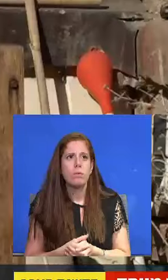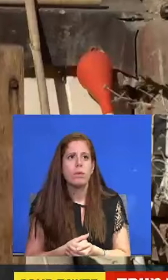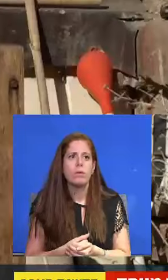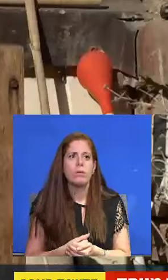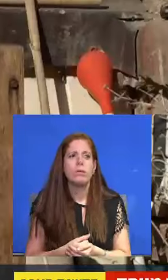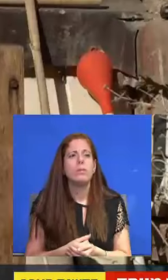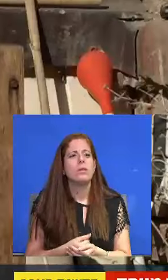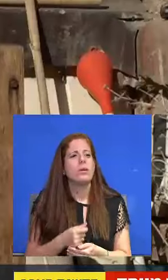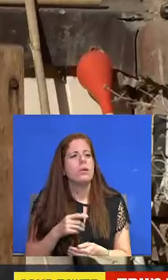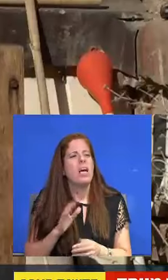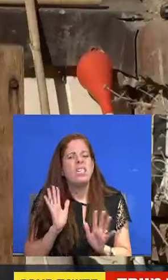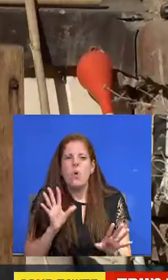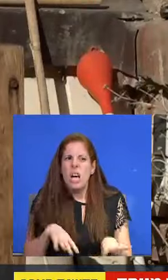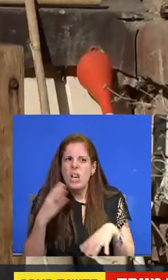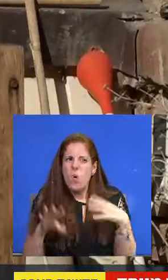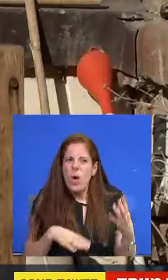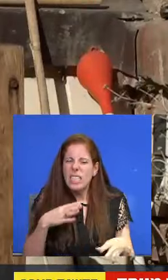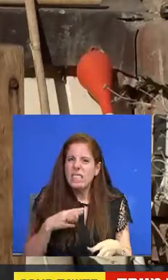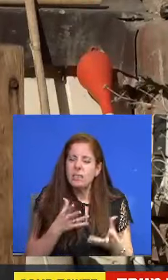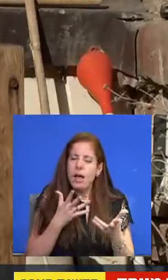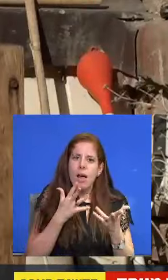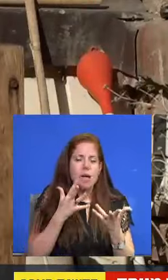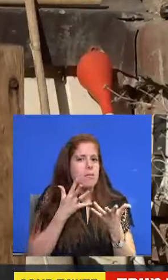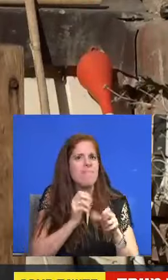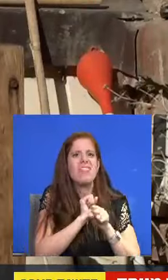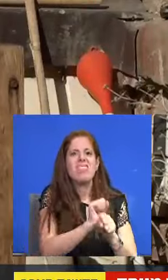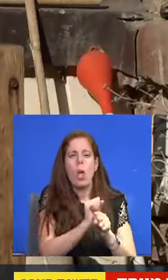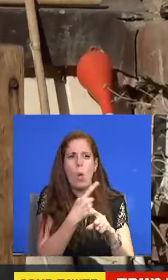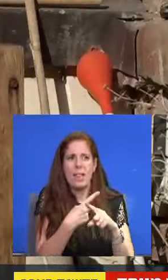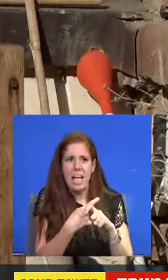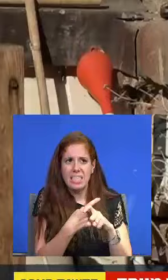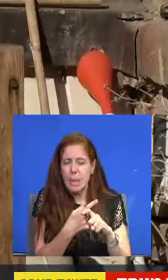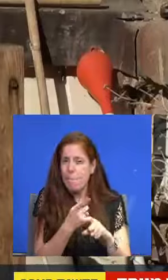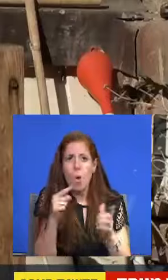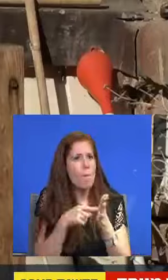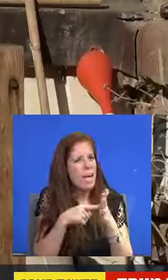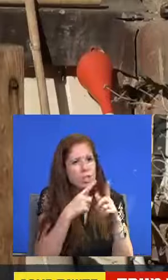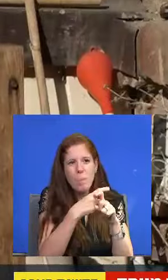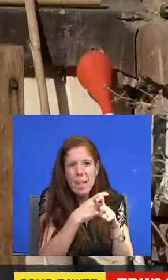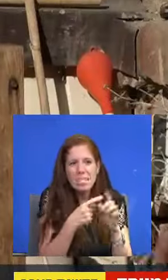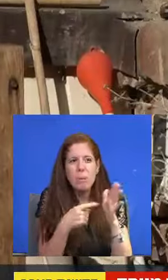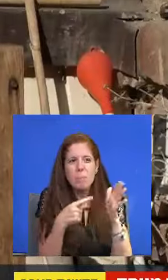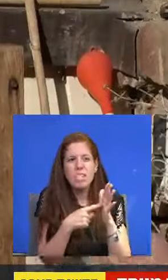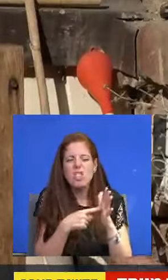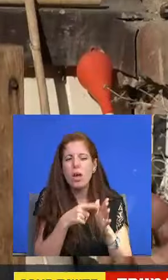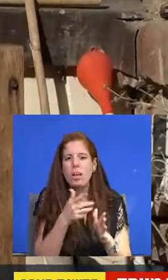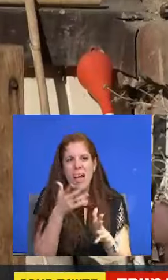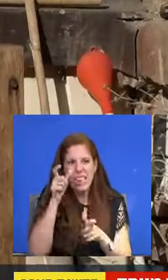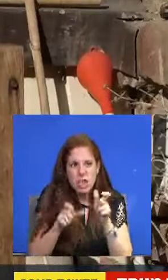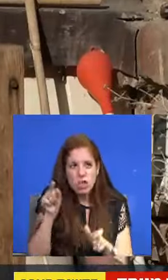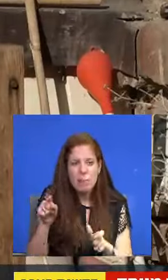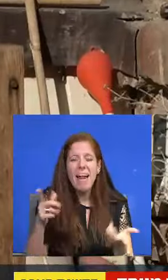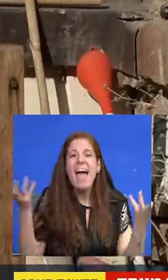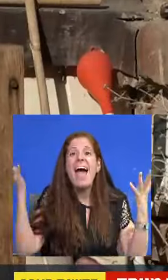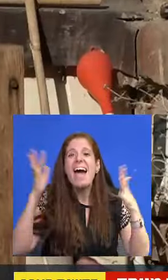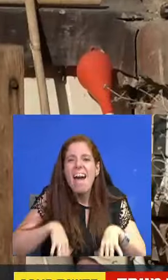טוב, ich habe eine Wut auf die Nazis. Nicht weil sie Nazis sind, sondern weil diese Arschlöcher, die das ganze Deutschland